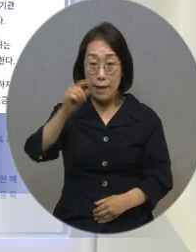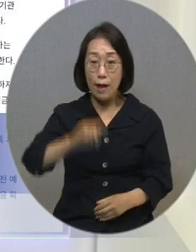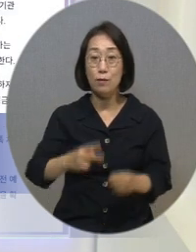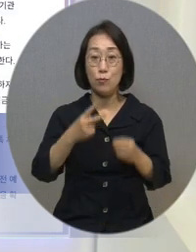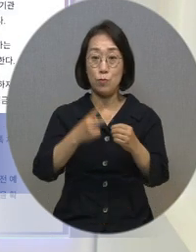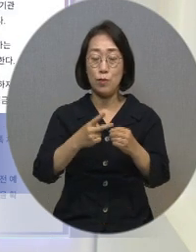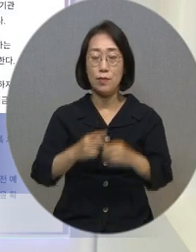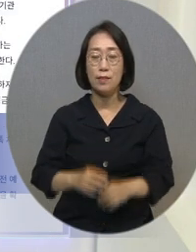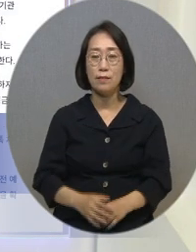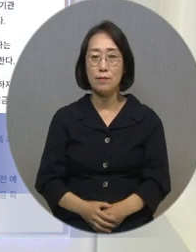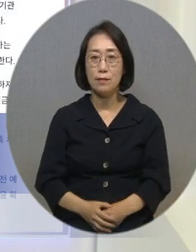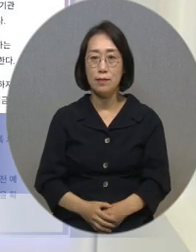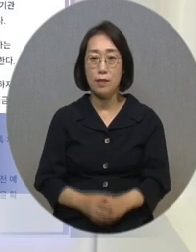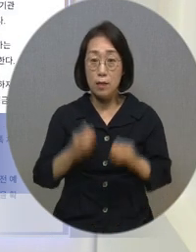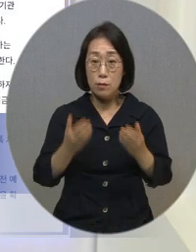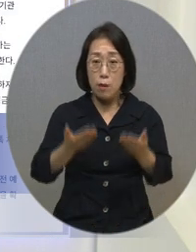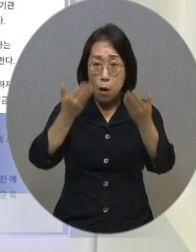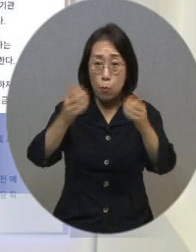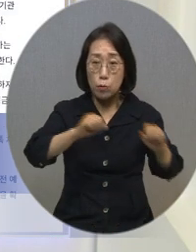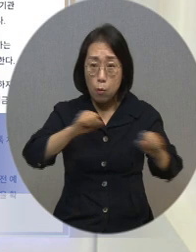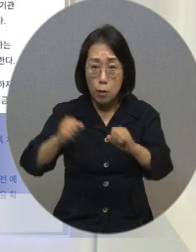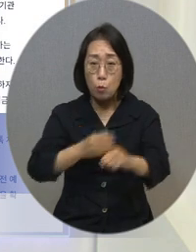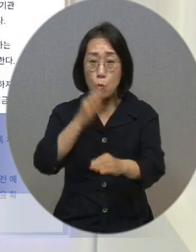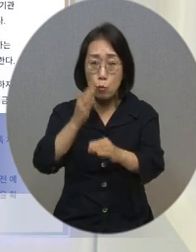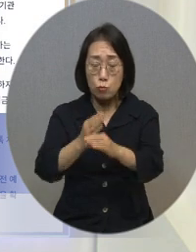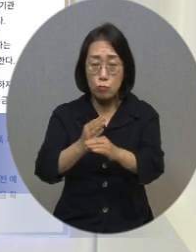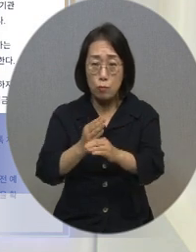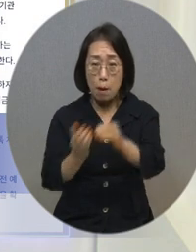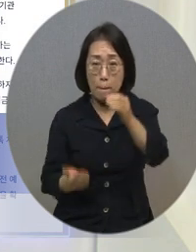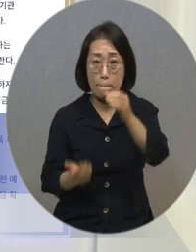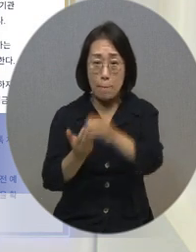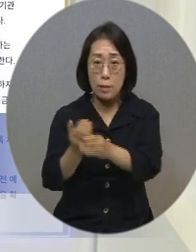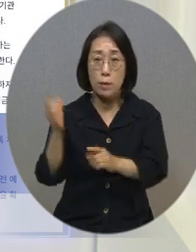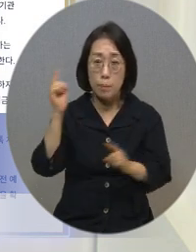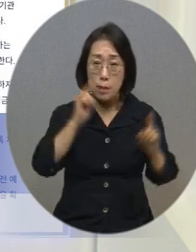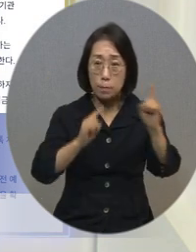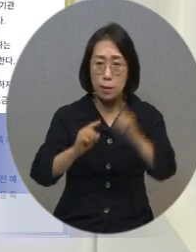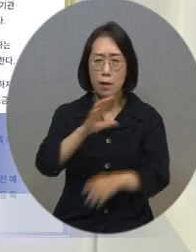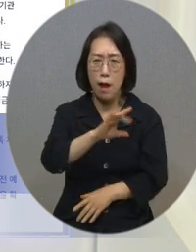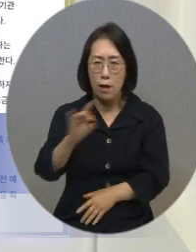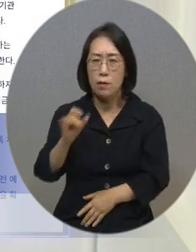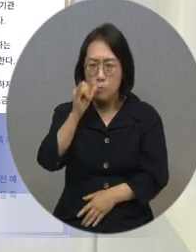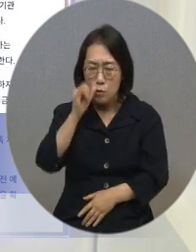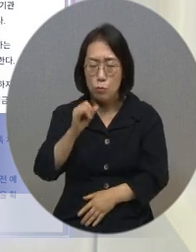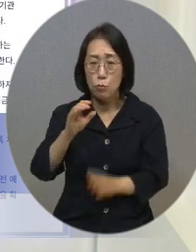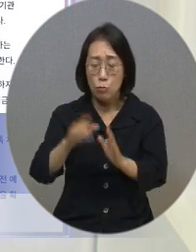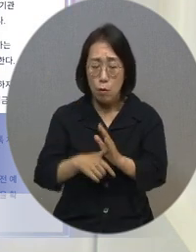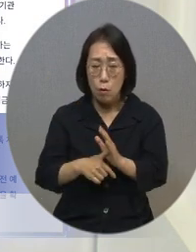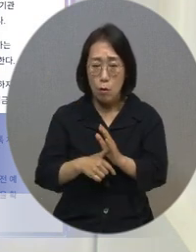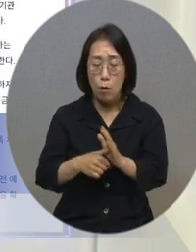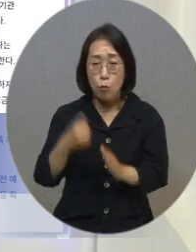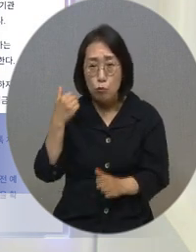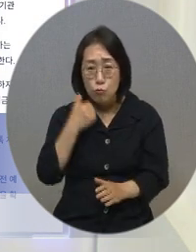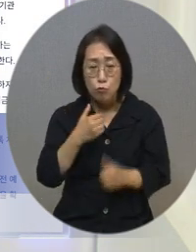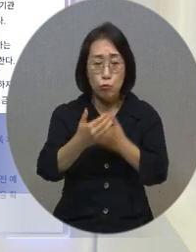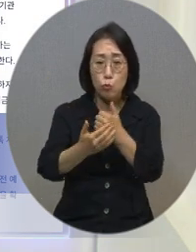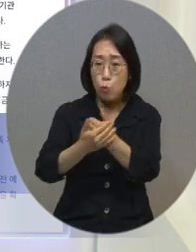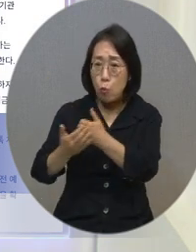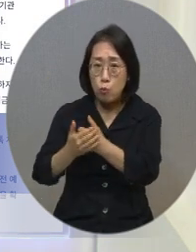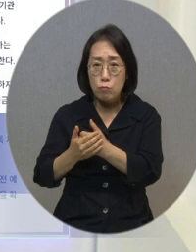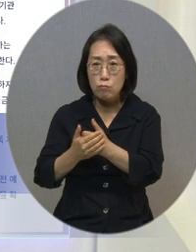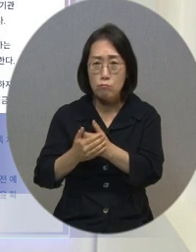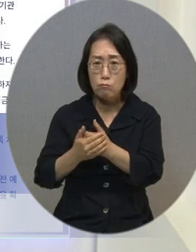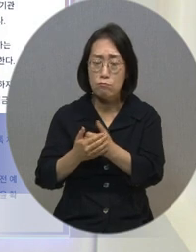기사입니다 자원봉사 활동 중 사고로 인해 다치는 경우가 종종 있습니다 이럴 때 실질적인 도움을 누구한테